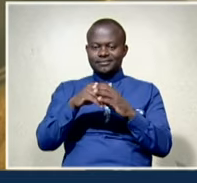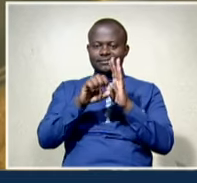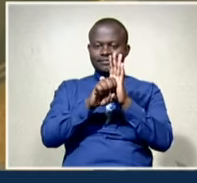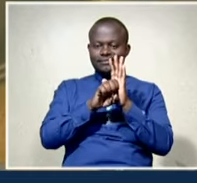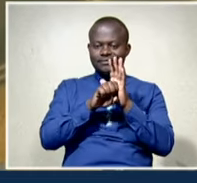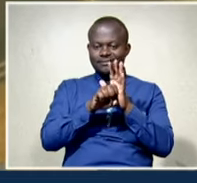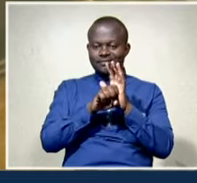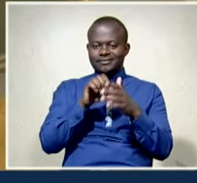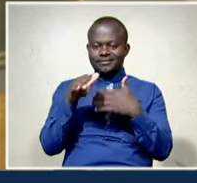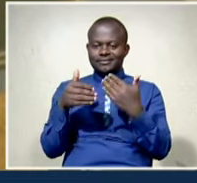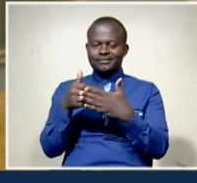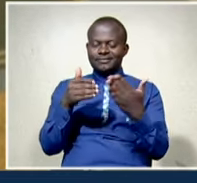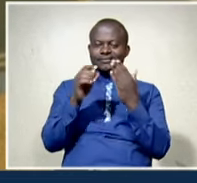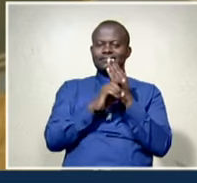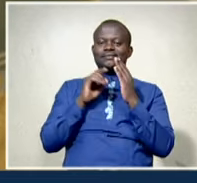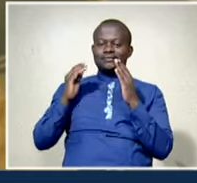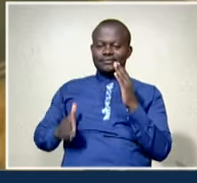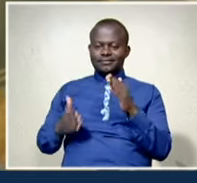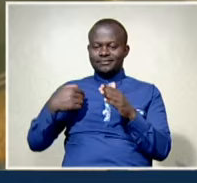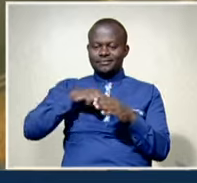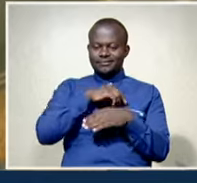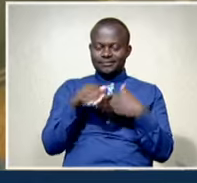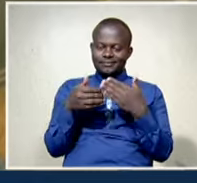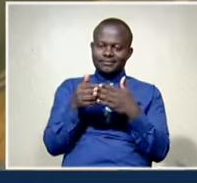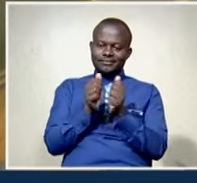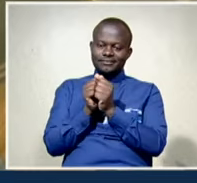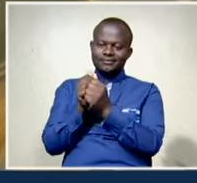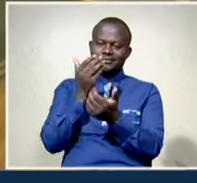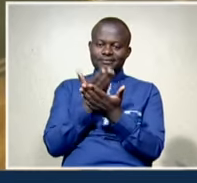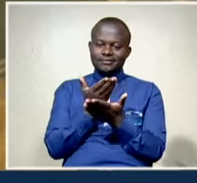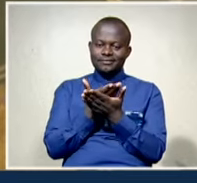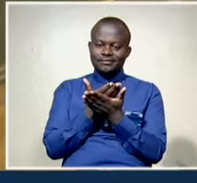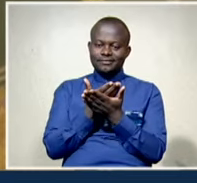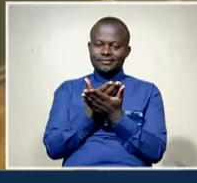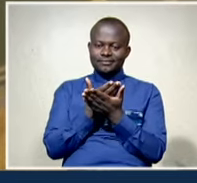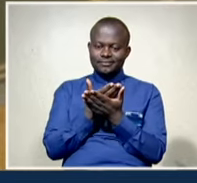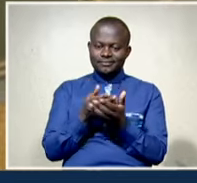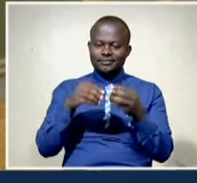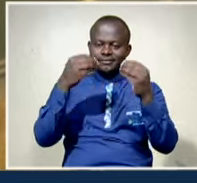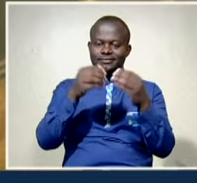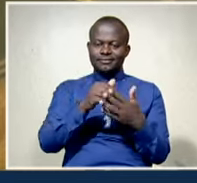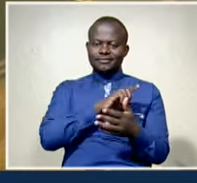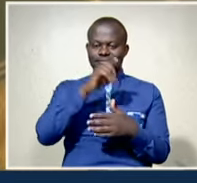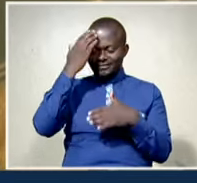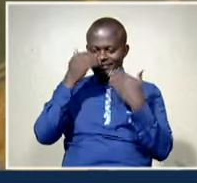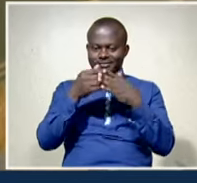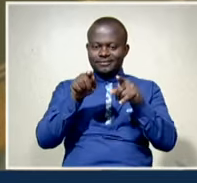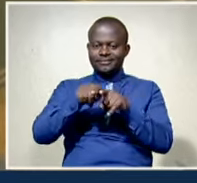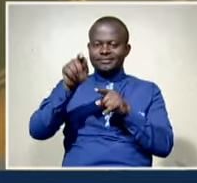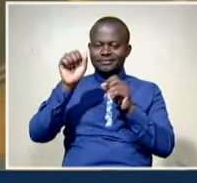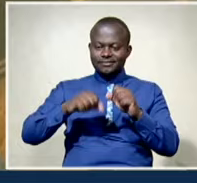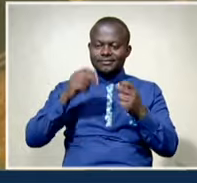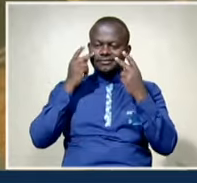ntara y'Amajyepfo cyane cyane mu karere ka Huye badusabye yuko twabaha ayo mahirwe kugira ngo nabo babashe